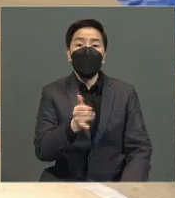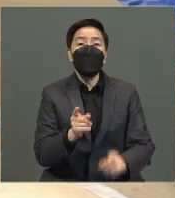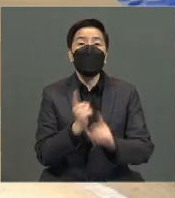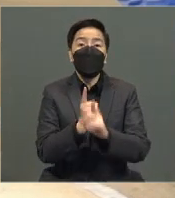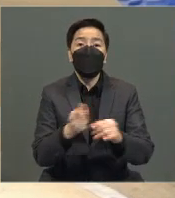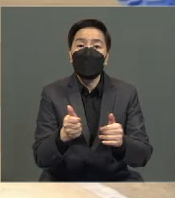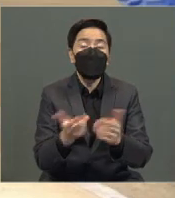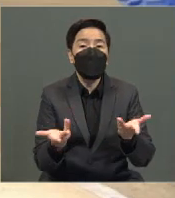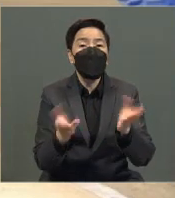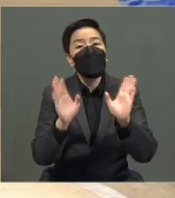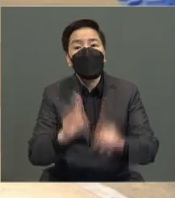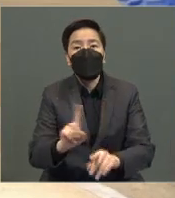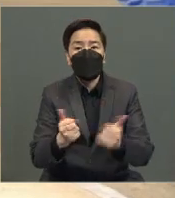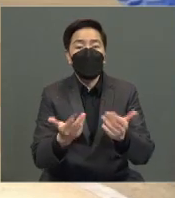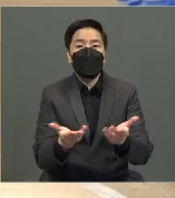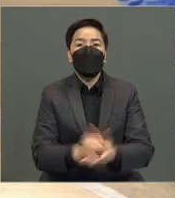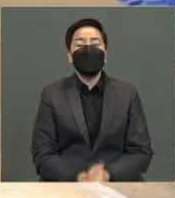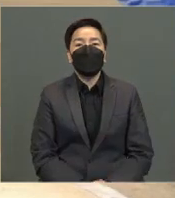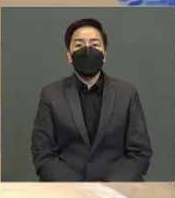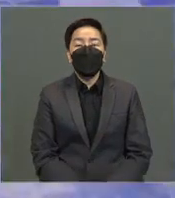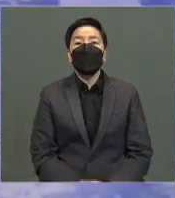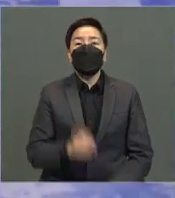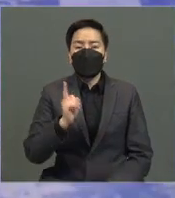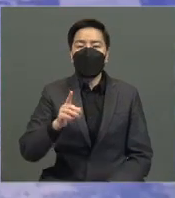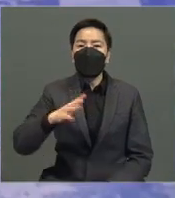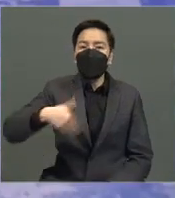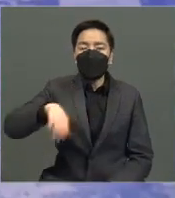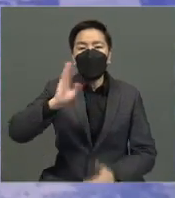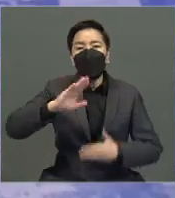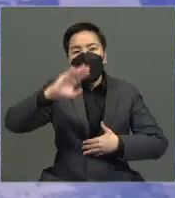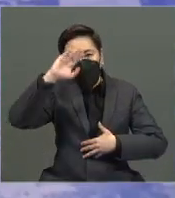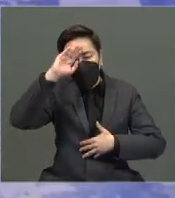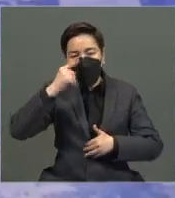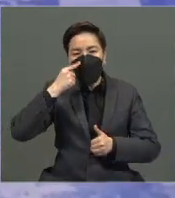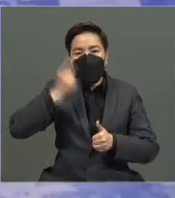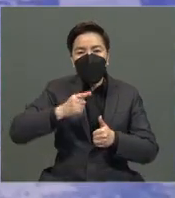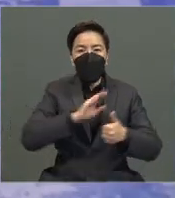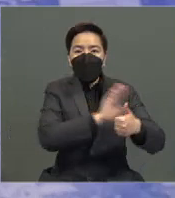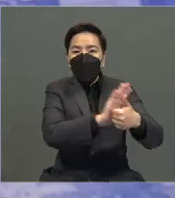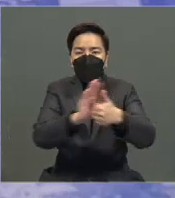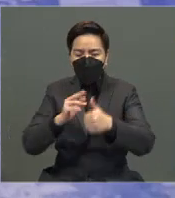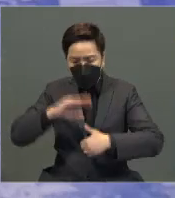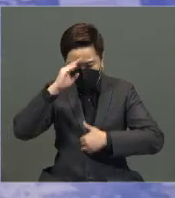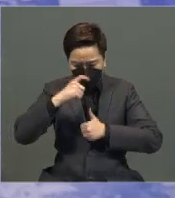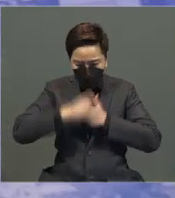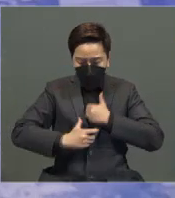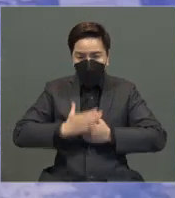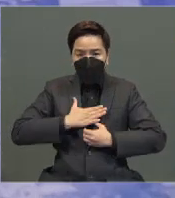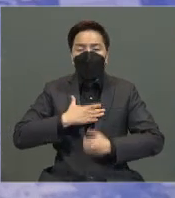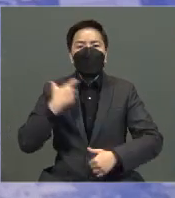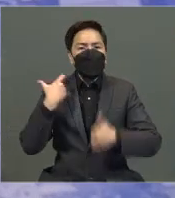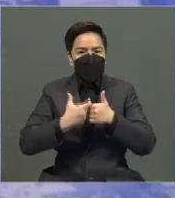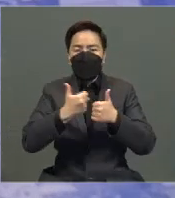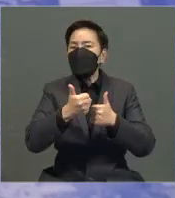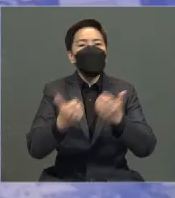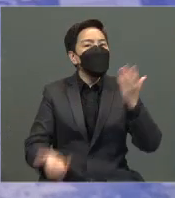ปล่าหรือควรจะทำยังไงคะ ครับโดยทั่วไปในโรคภัยไข้เจ็บที่เป็นโรคประจำตัวนะครับโดยรวมๆเนี่ยก็ฉีดได้เกือบทุกโรค